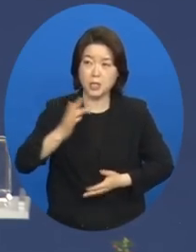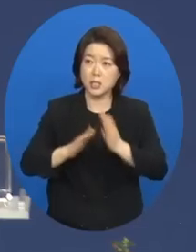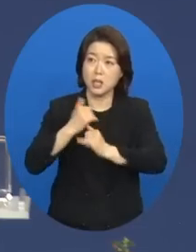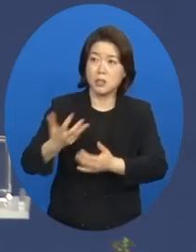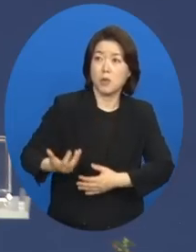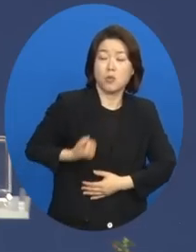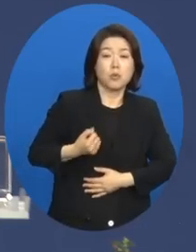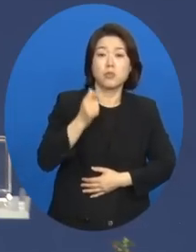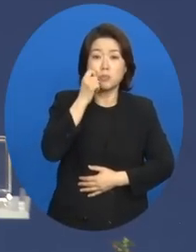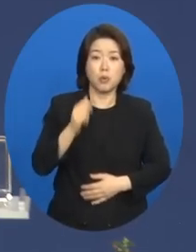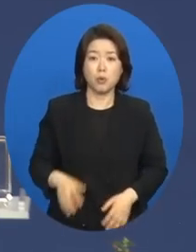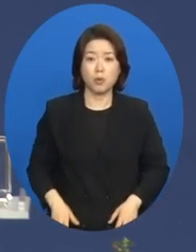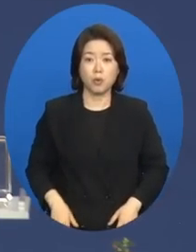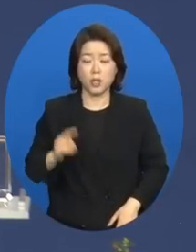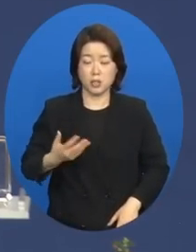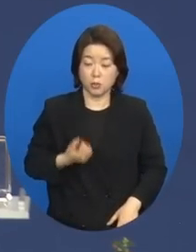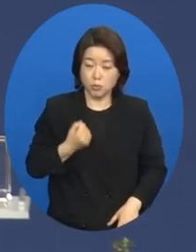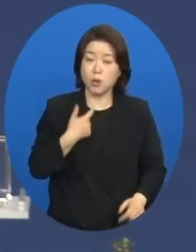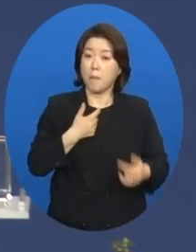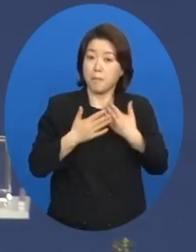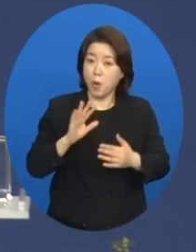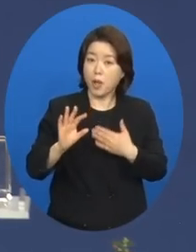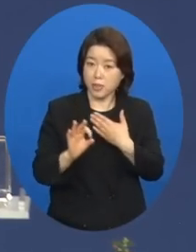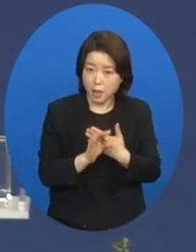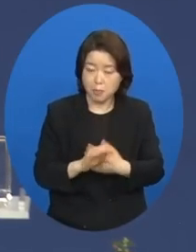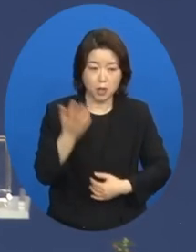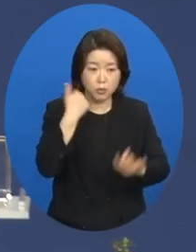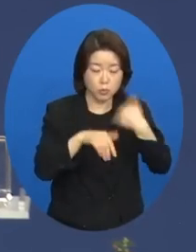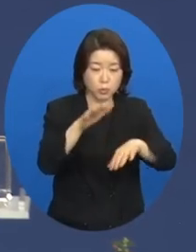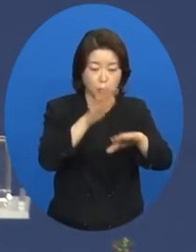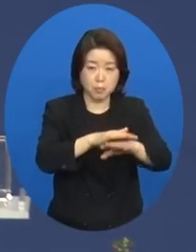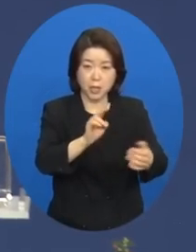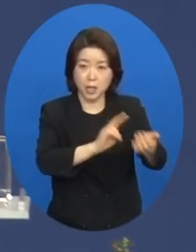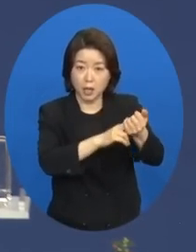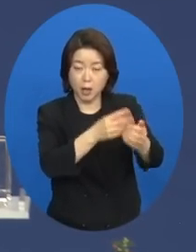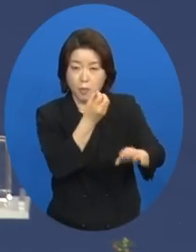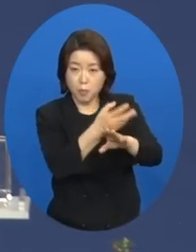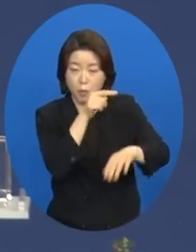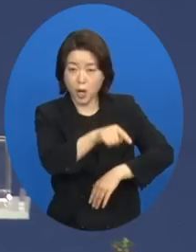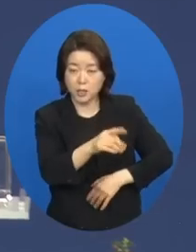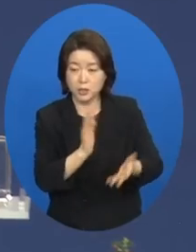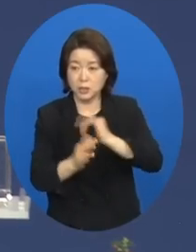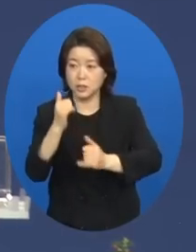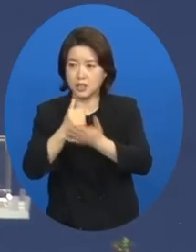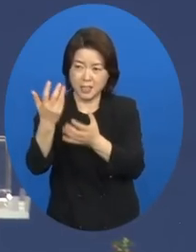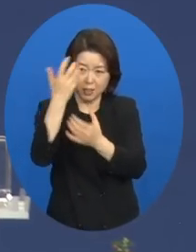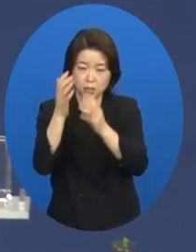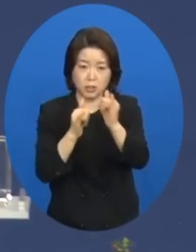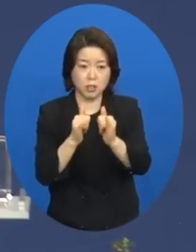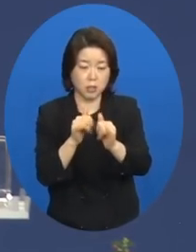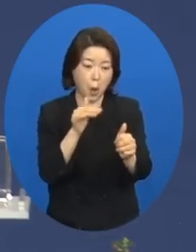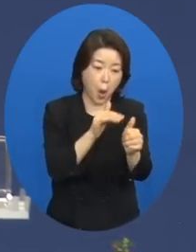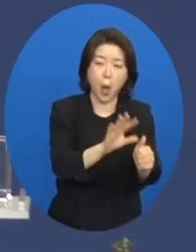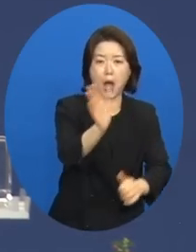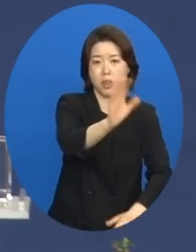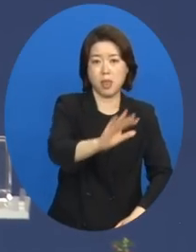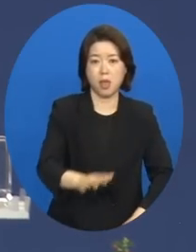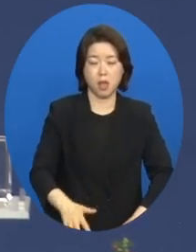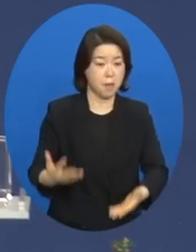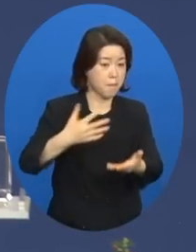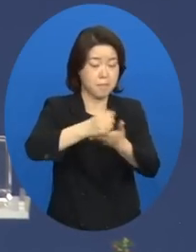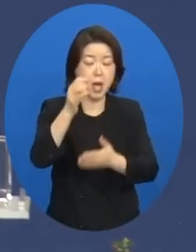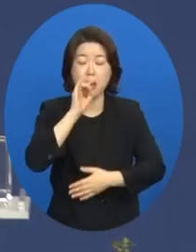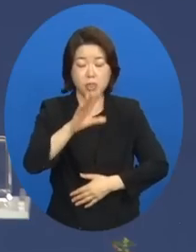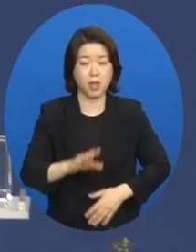거예요. 이걸 누리고 체험을 했다면 누구도 밭에 감추인 보화 같은 그 예수의 행위를 건들 수가 없어요. 못 뺏어요,